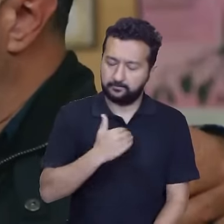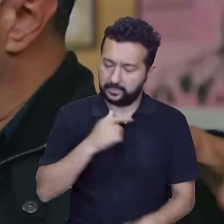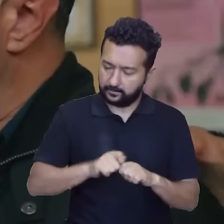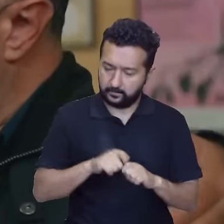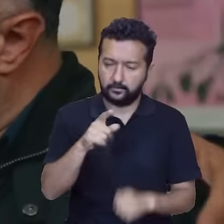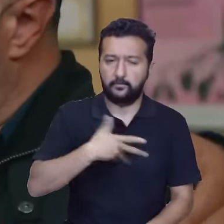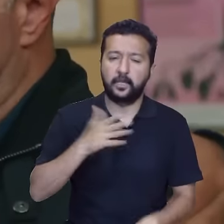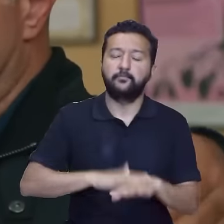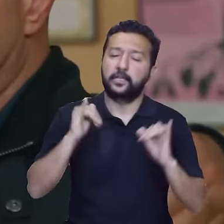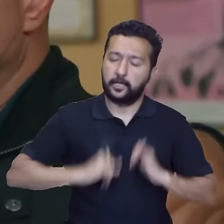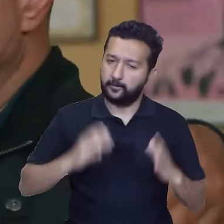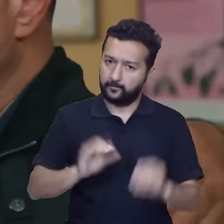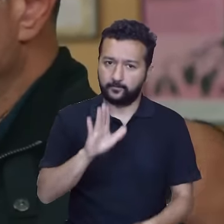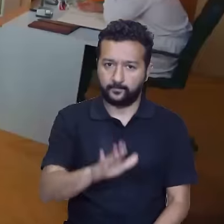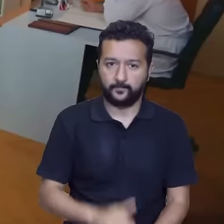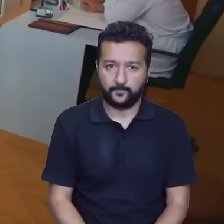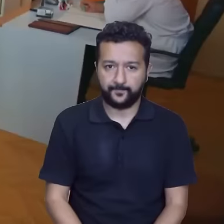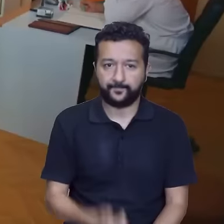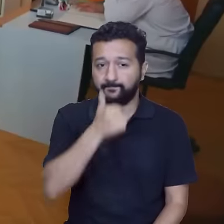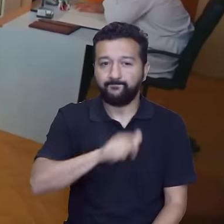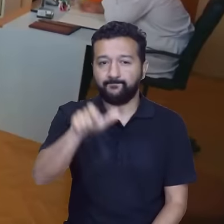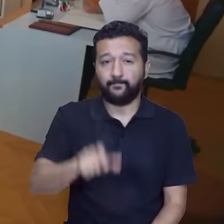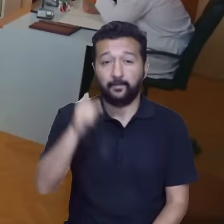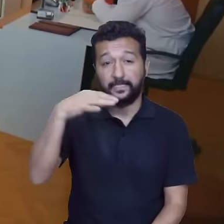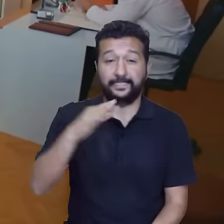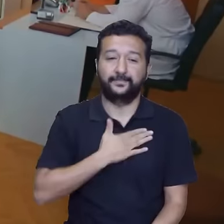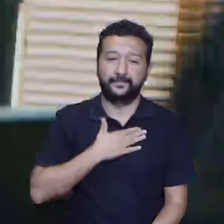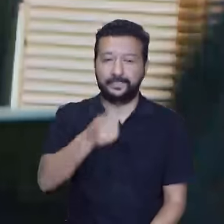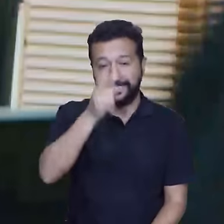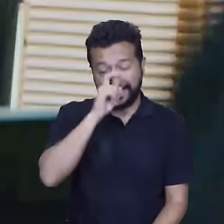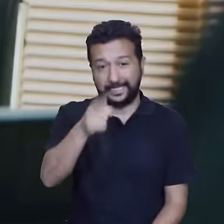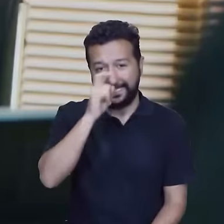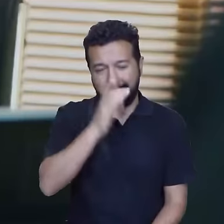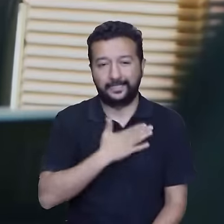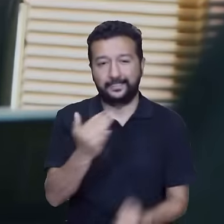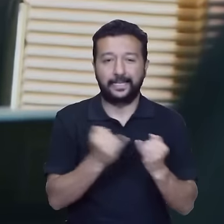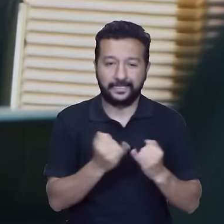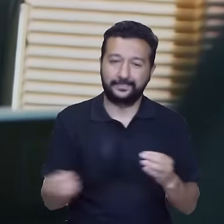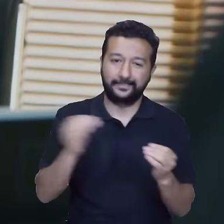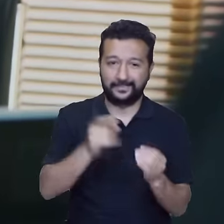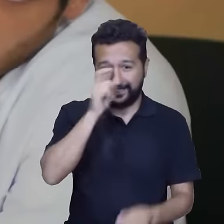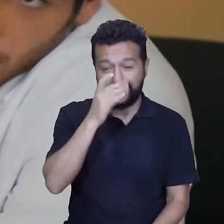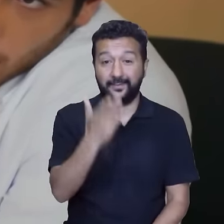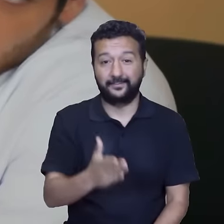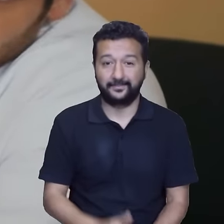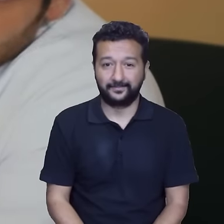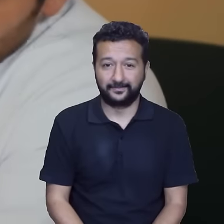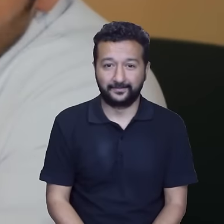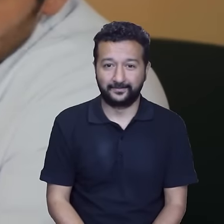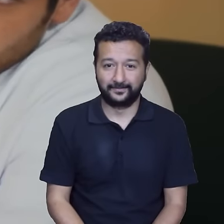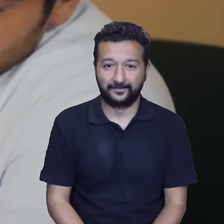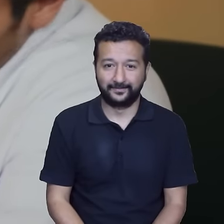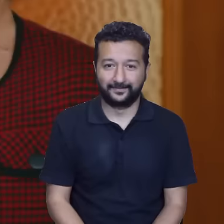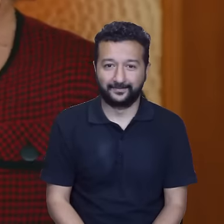bende, merak etme. Rahat ol sen. Abisinin bir tanesi bu ya. Kral be kral. Kardeşlerin kralı. Itır